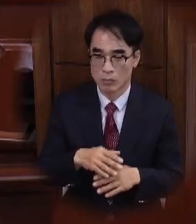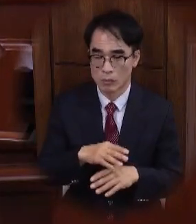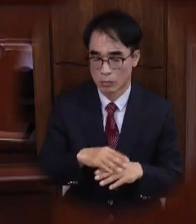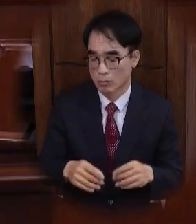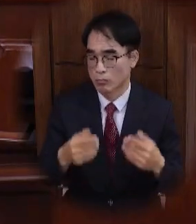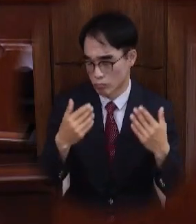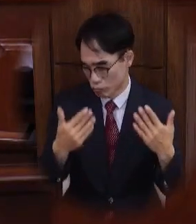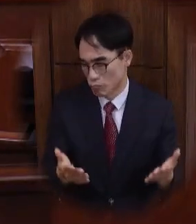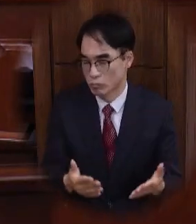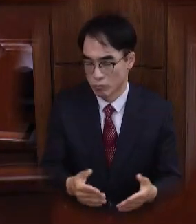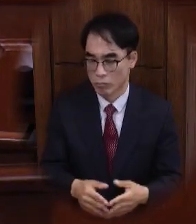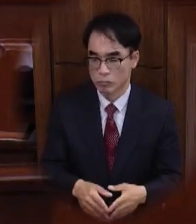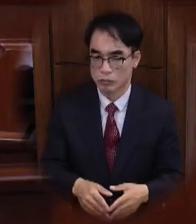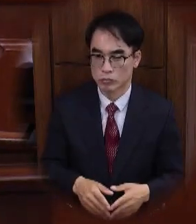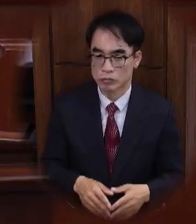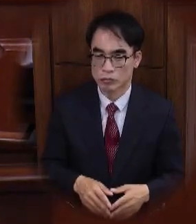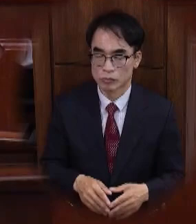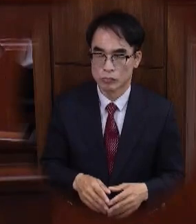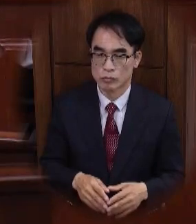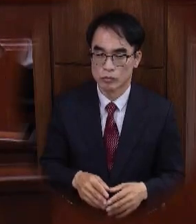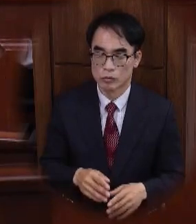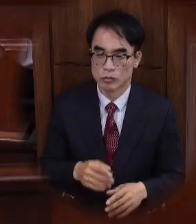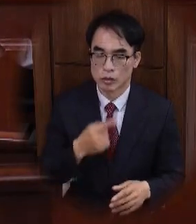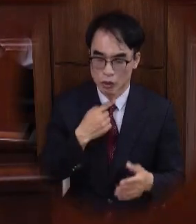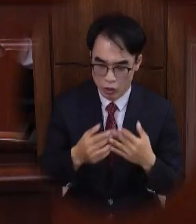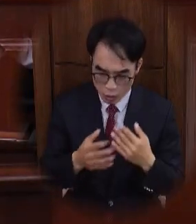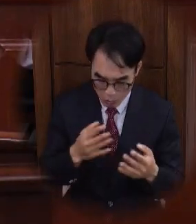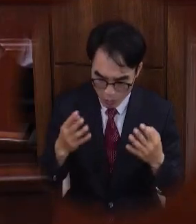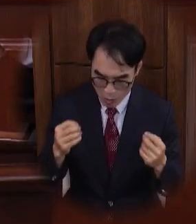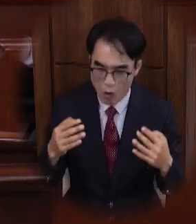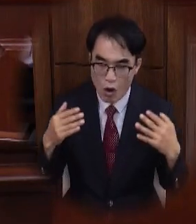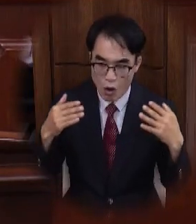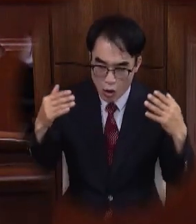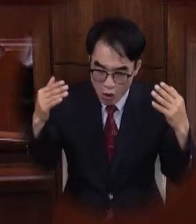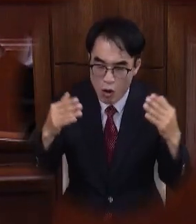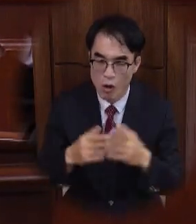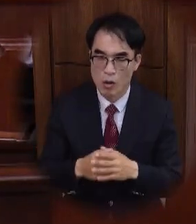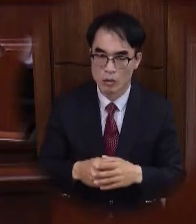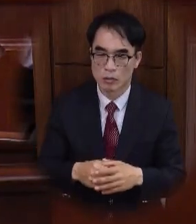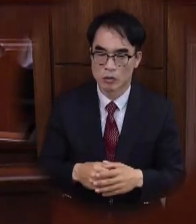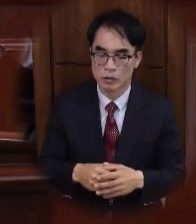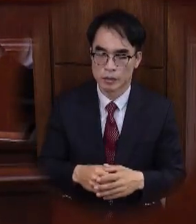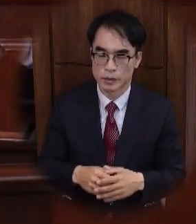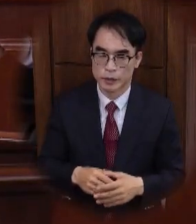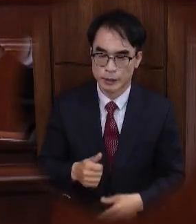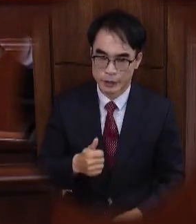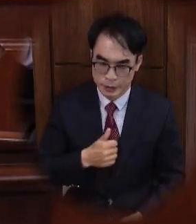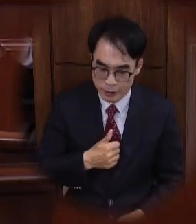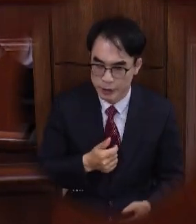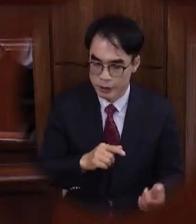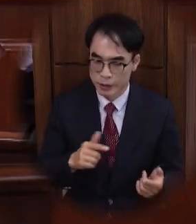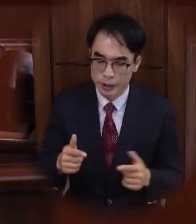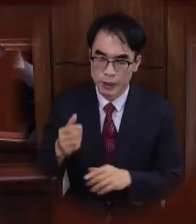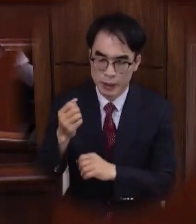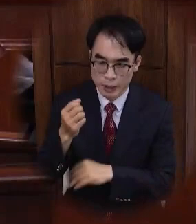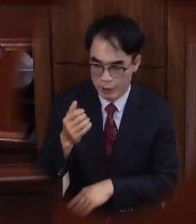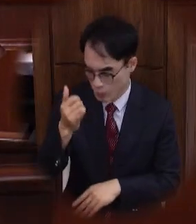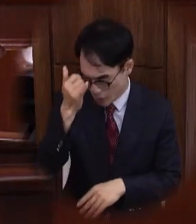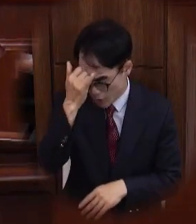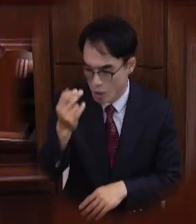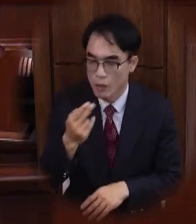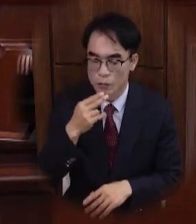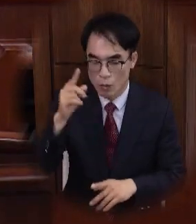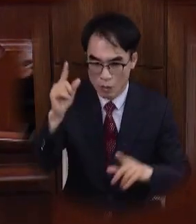상황이었습니다 중진으로 연륜 지역의 어른으로 체통 진실성 정치인으로서 기본 덕목 하나 없는 모습을